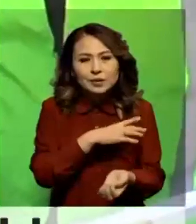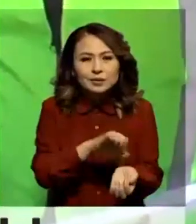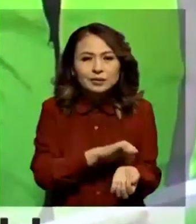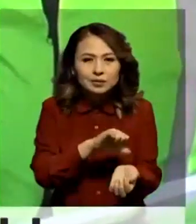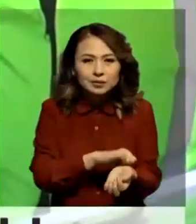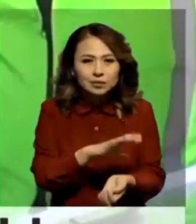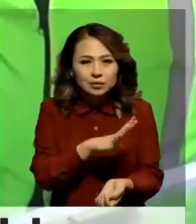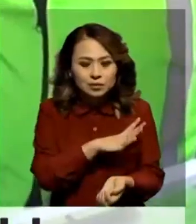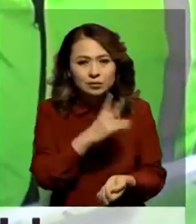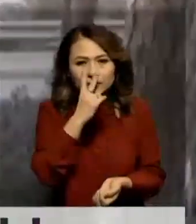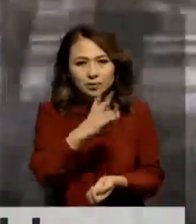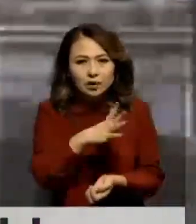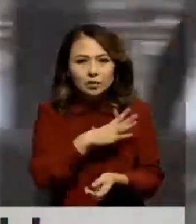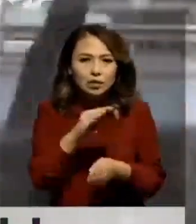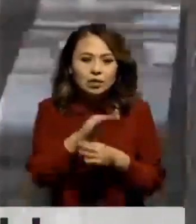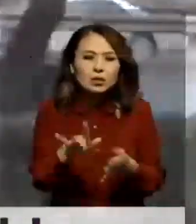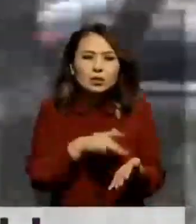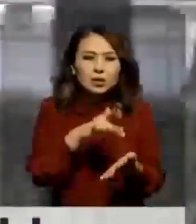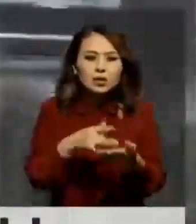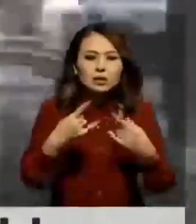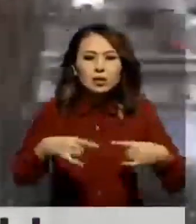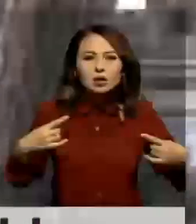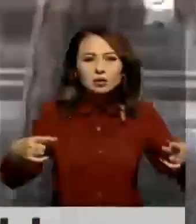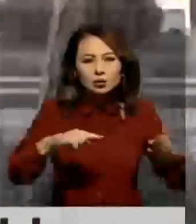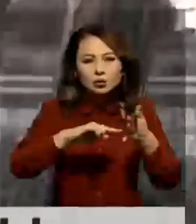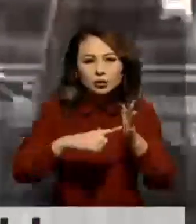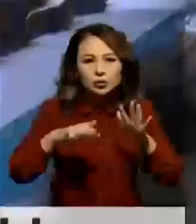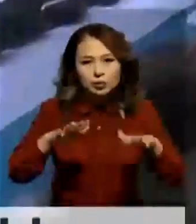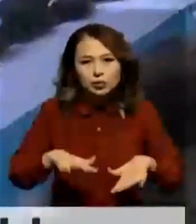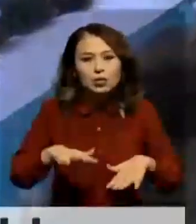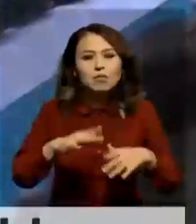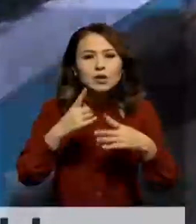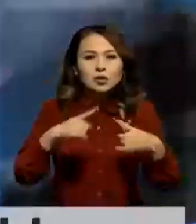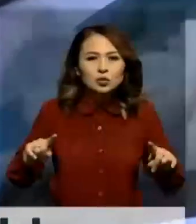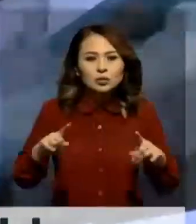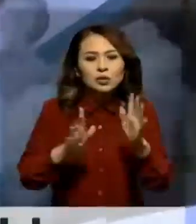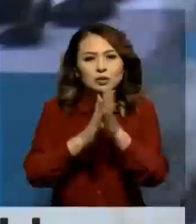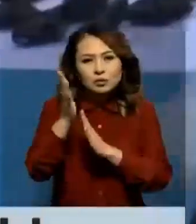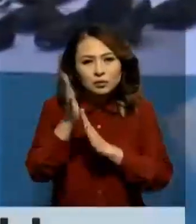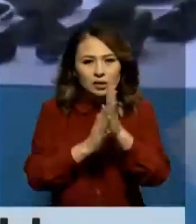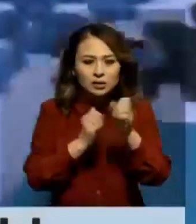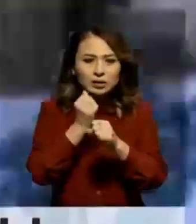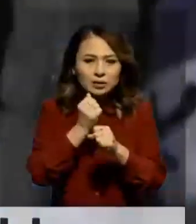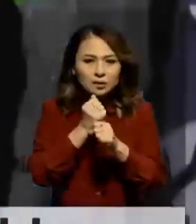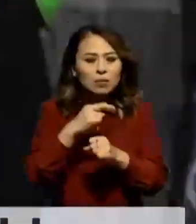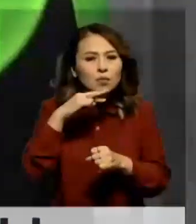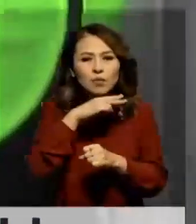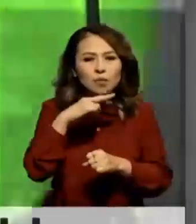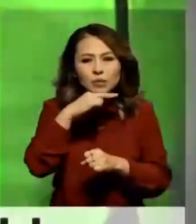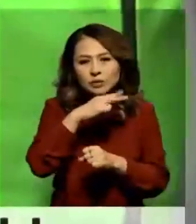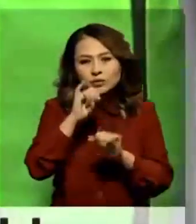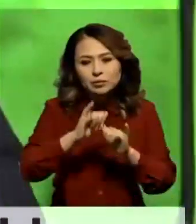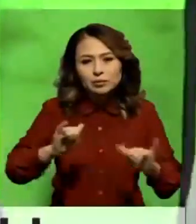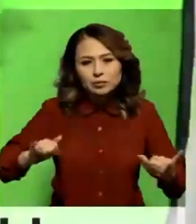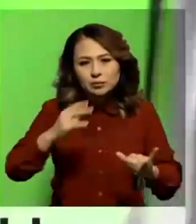мұны синтетикалық есірткі екендігін айтты. Сондай-ақ ол қаланың әр түрлі нүктелеріне басқа да шөптен жасалған улы заттарды